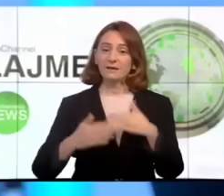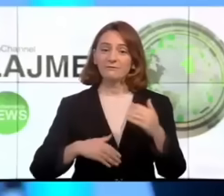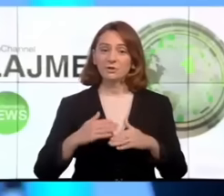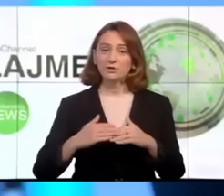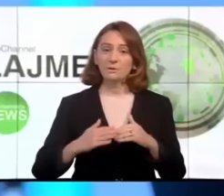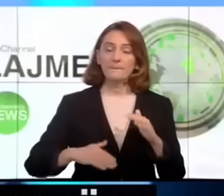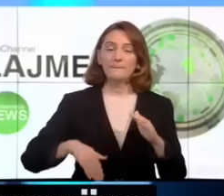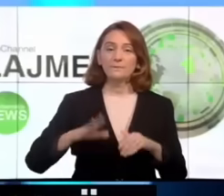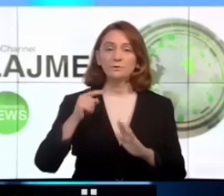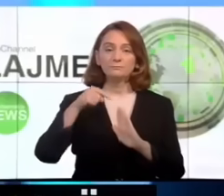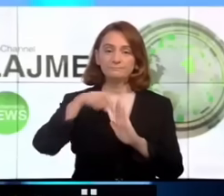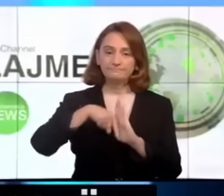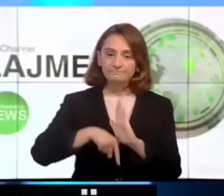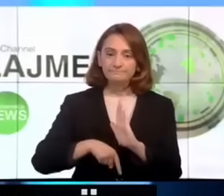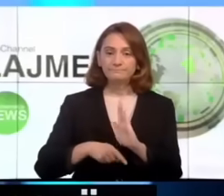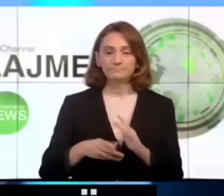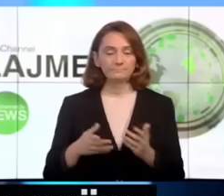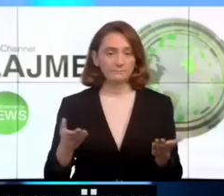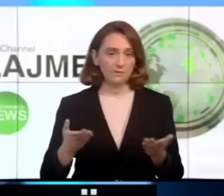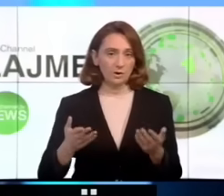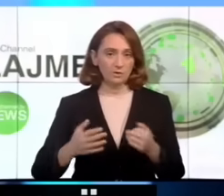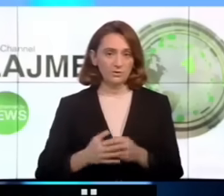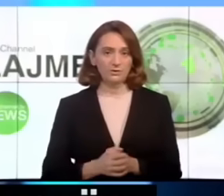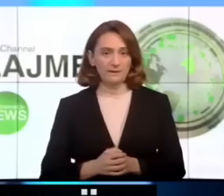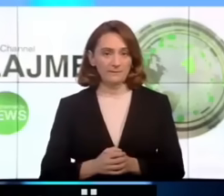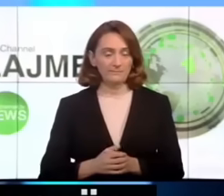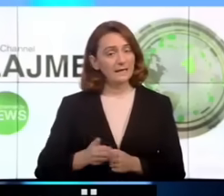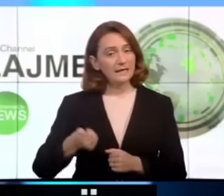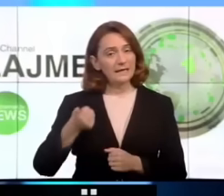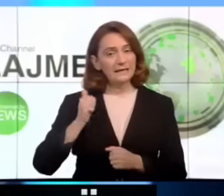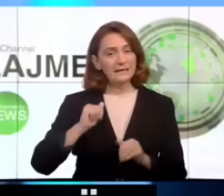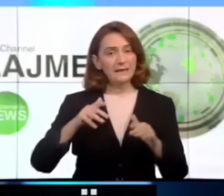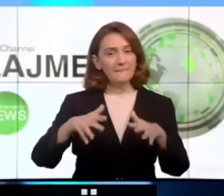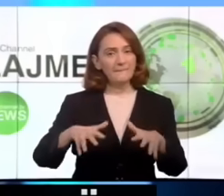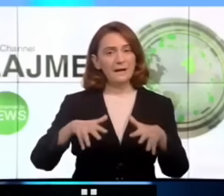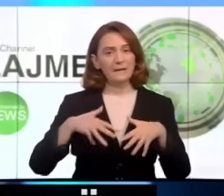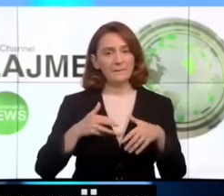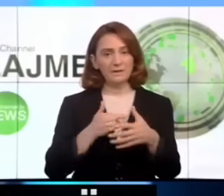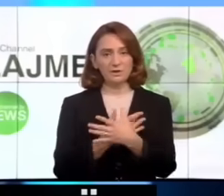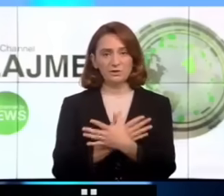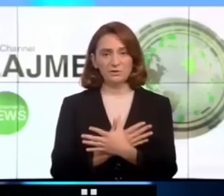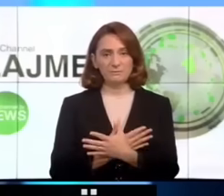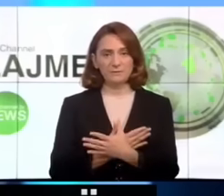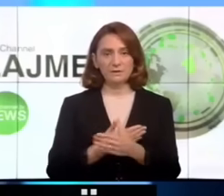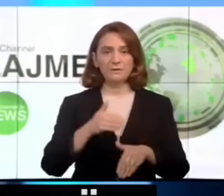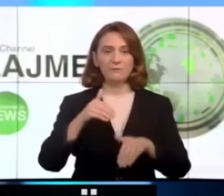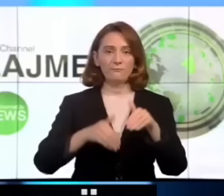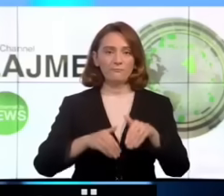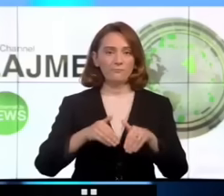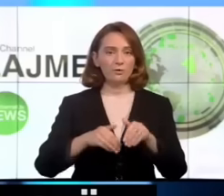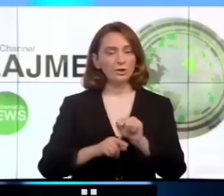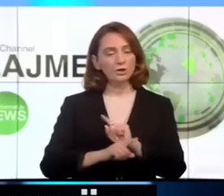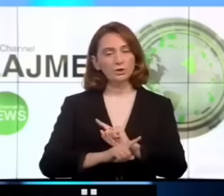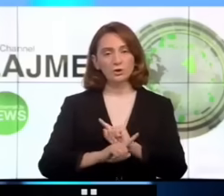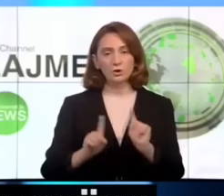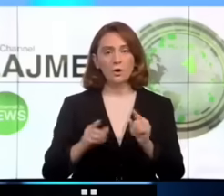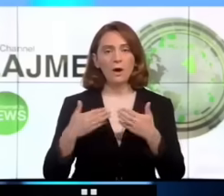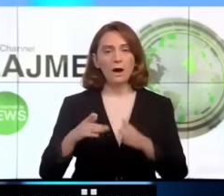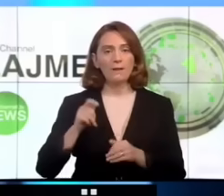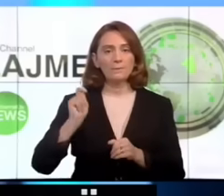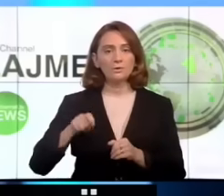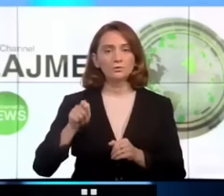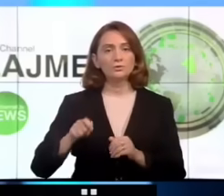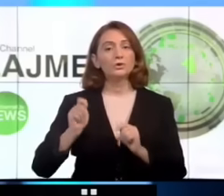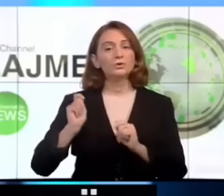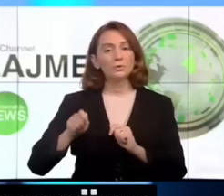Votimi i dieshëm në kuvend i mazhurancës socialiste që nuk dërgoi në gjykatën kushtetuese mandatin e Olta Gjaçkës ka sjell